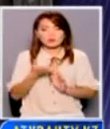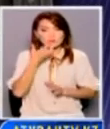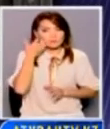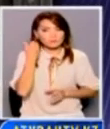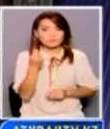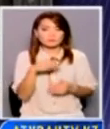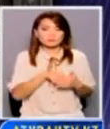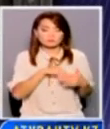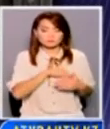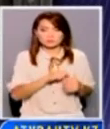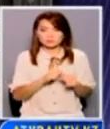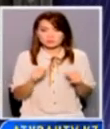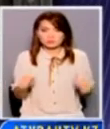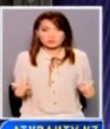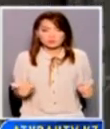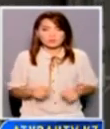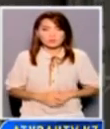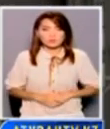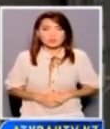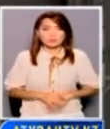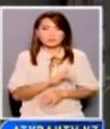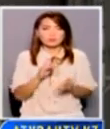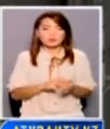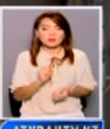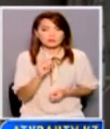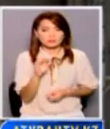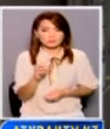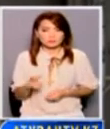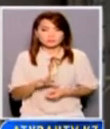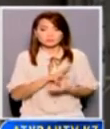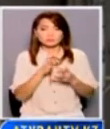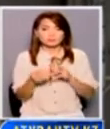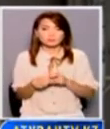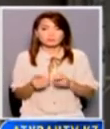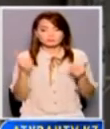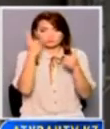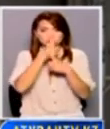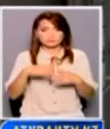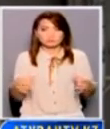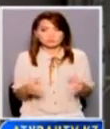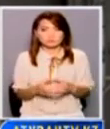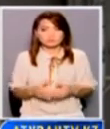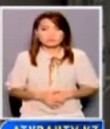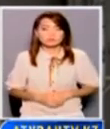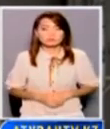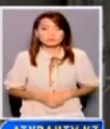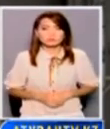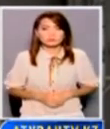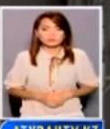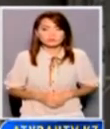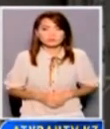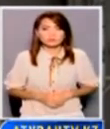қаражат жасауға мүлдем болмайды. Қалалық әкімдіктің жалпы мониторингтік тобы қазір құрылып